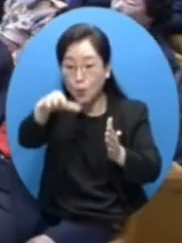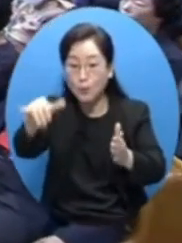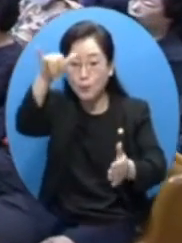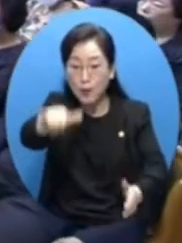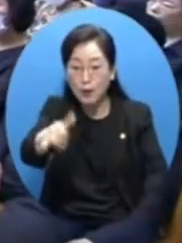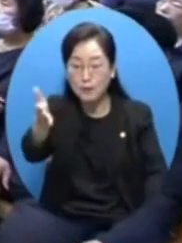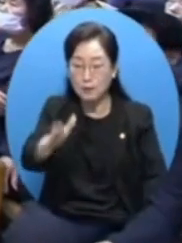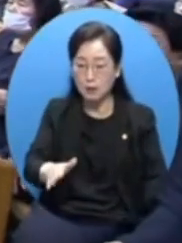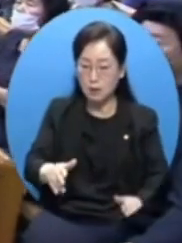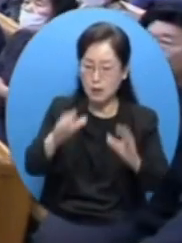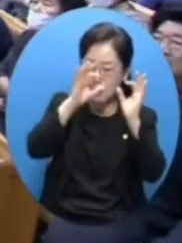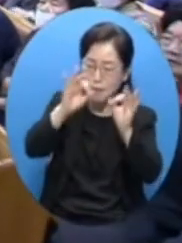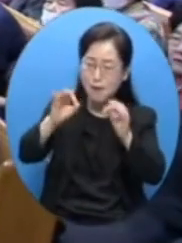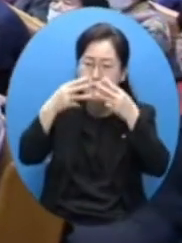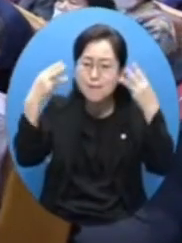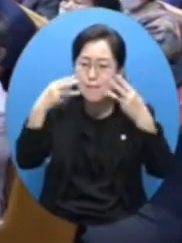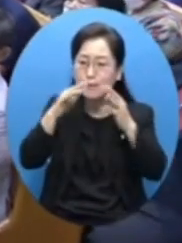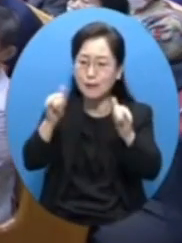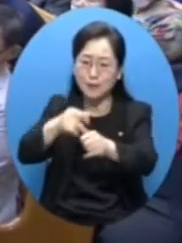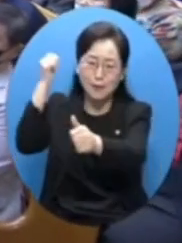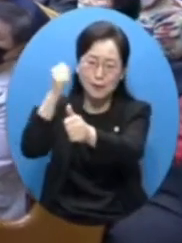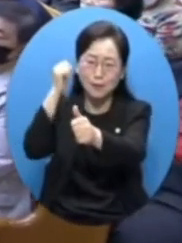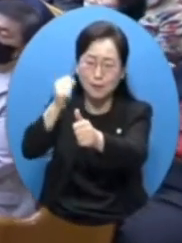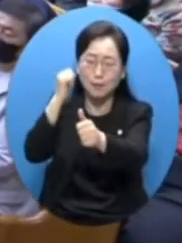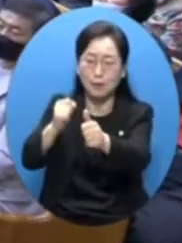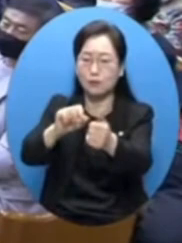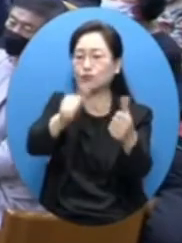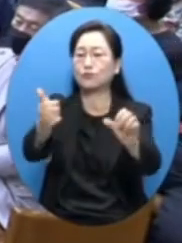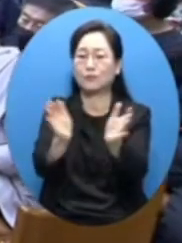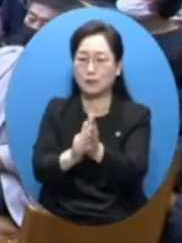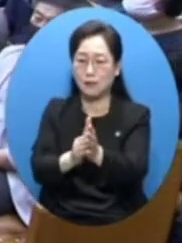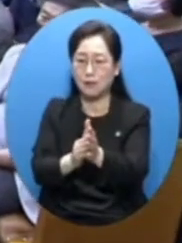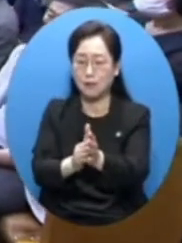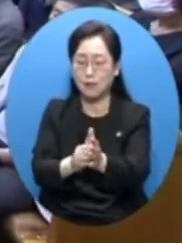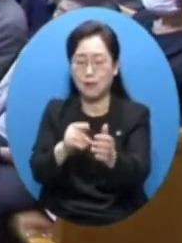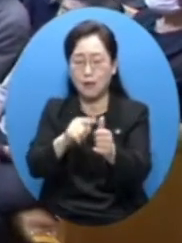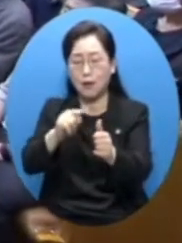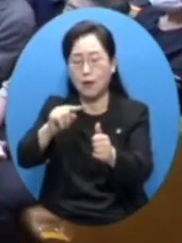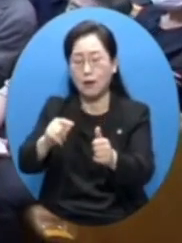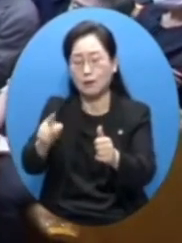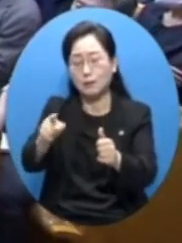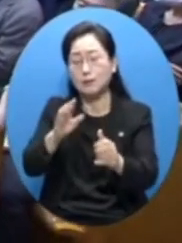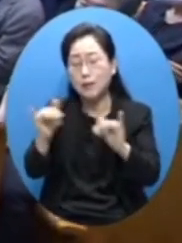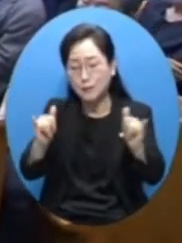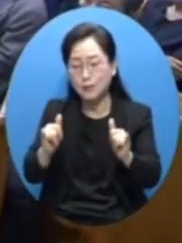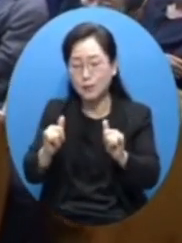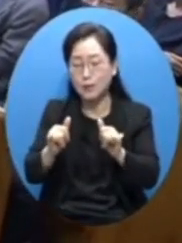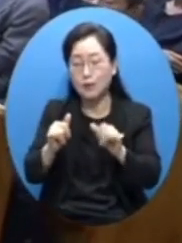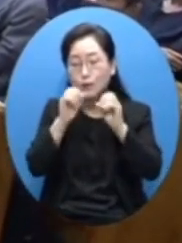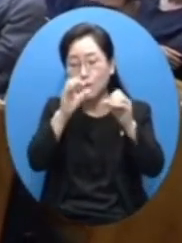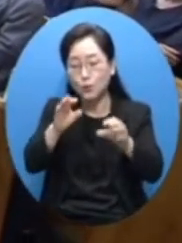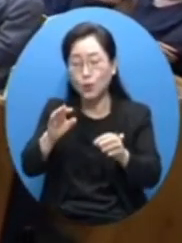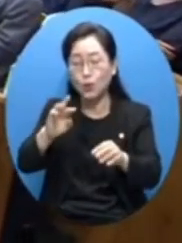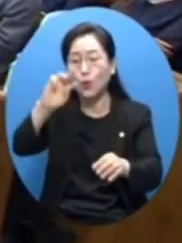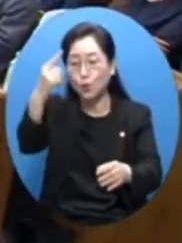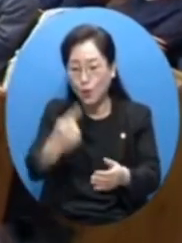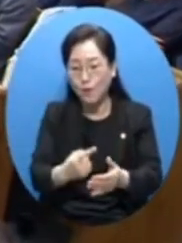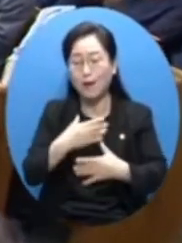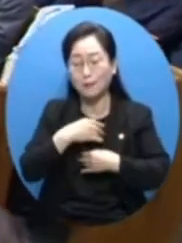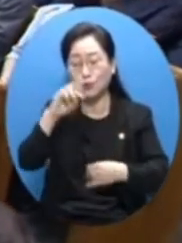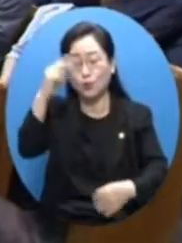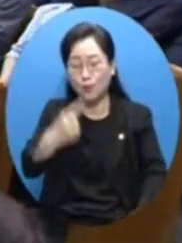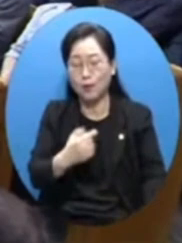창에 찔려 모두 순교했습니다. 그들의 무사 귀환을 기다리면서 기다리고 있던 기도하며 기다렸던 가족들과 교회